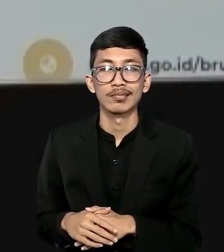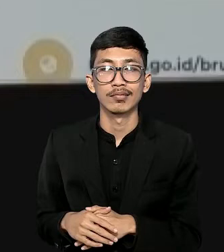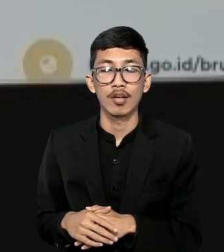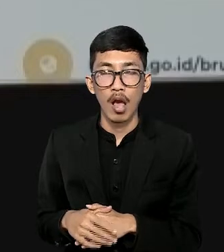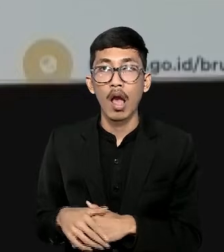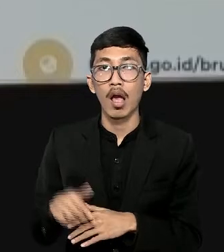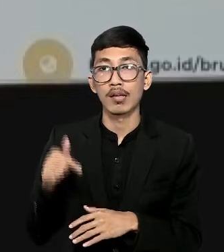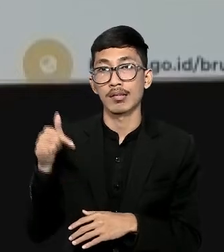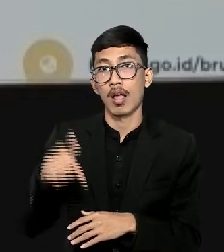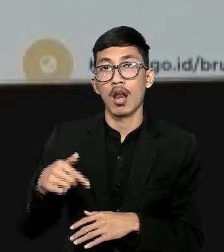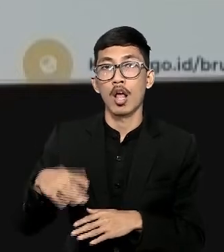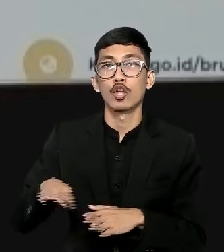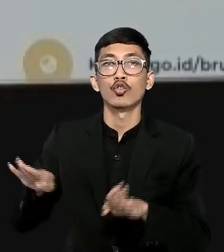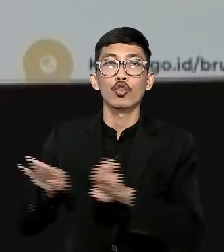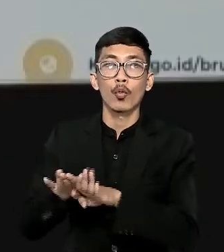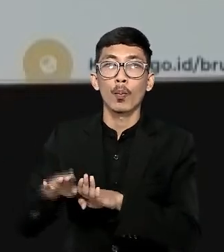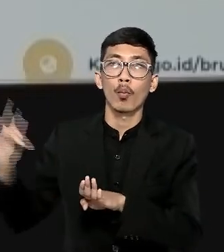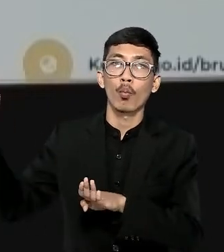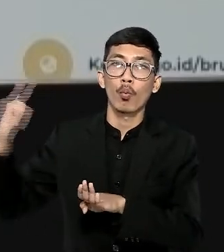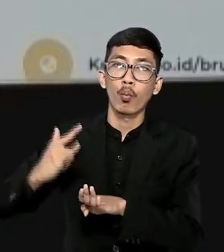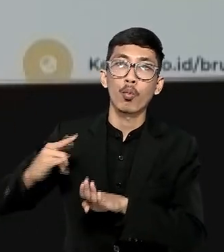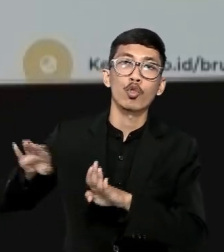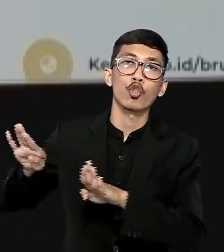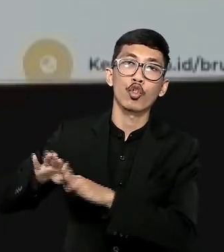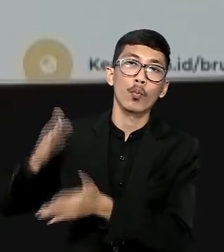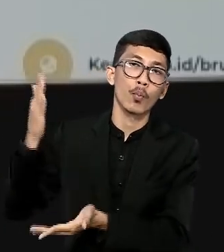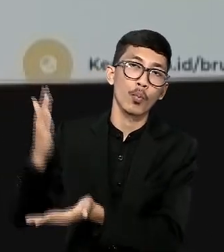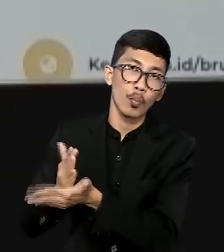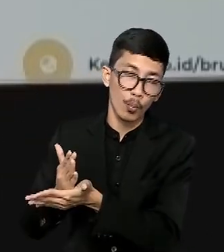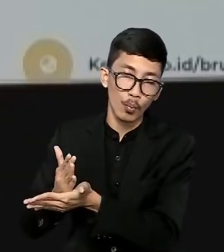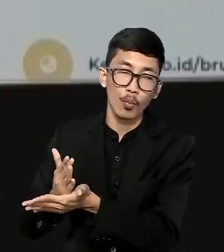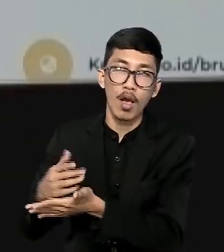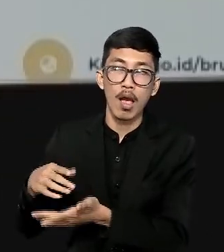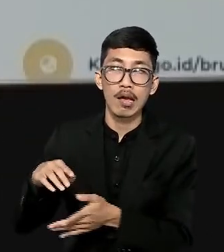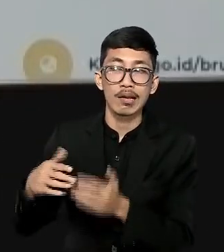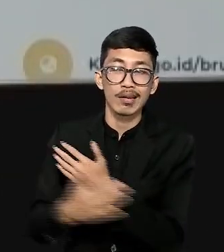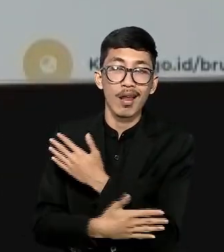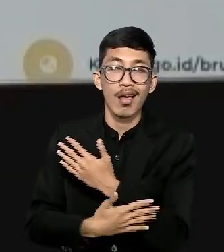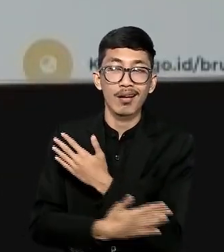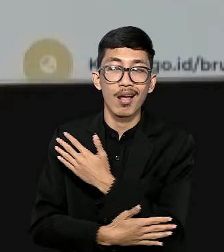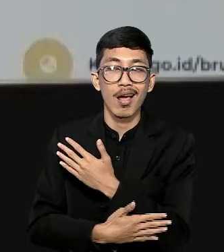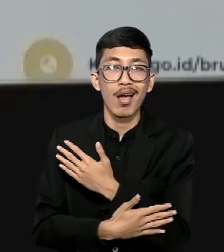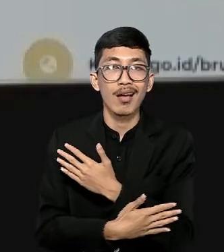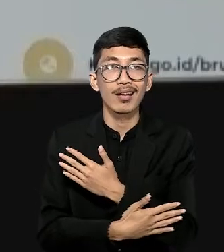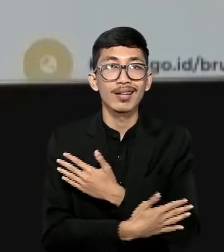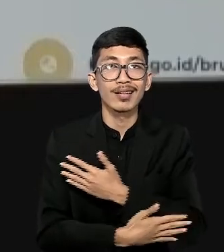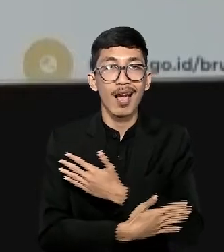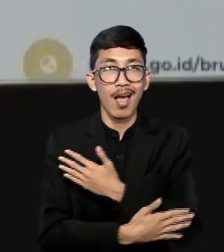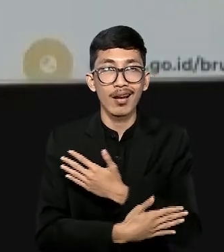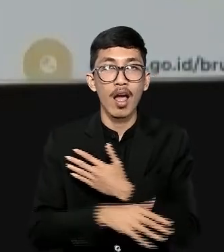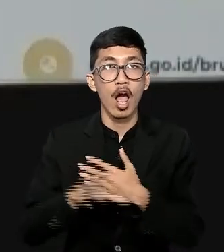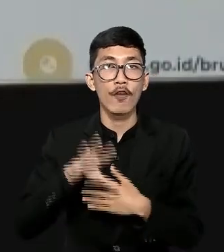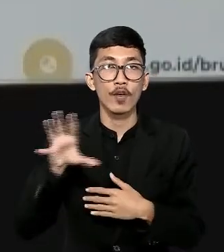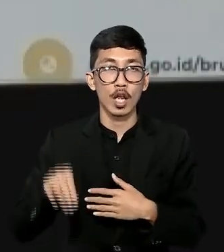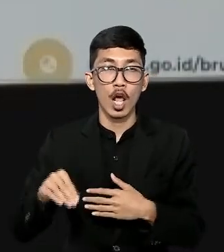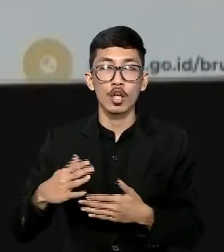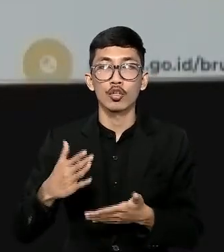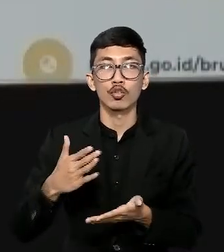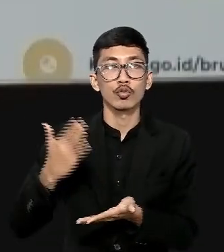dari negara-negara Afrika lalu ia semua yang terdeteksi omicron itu